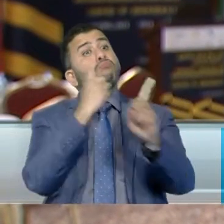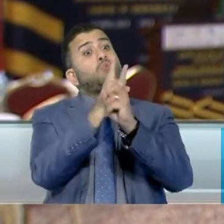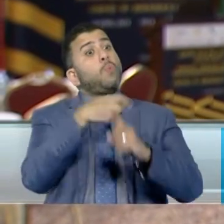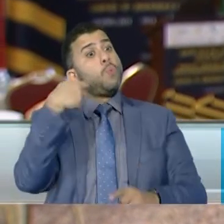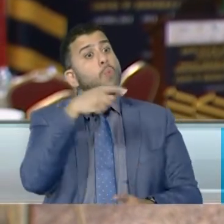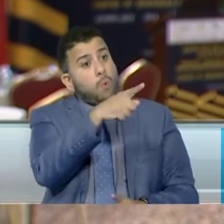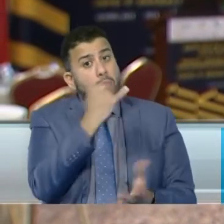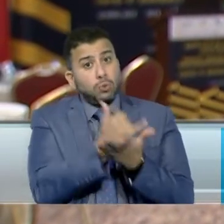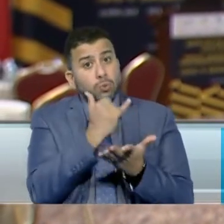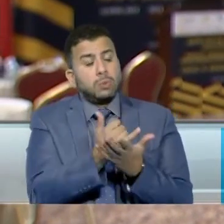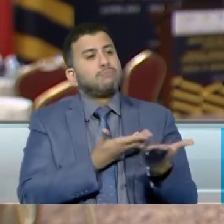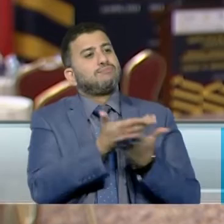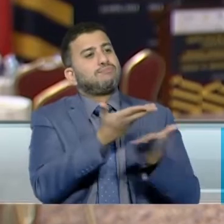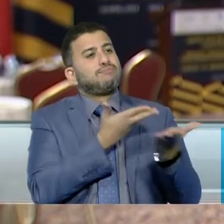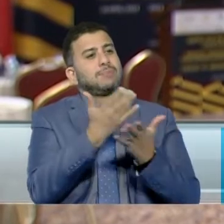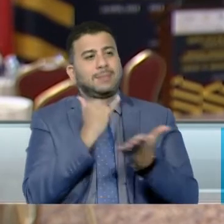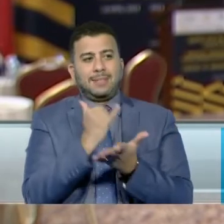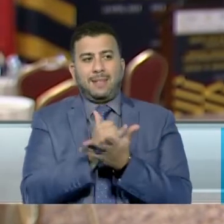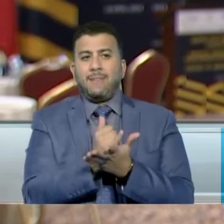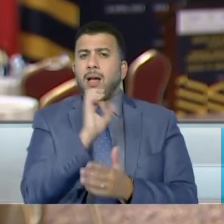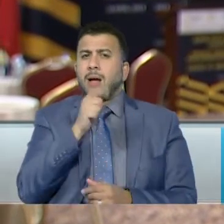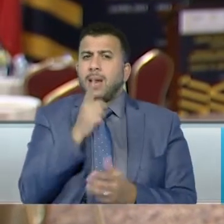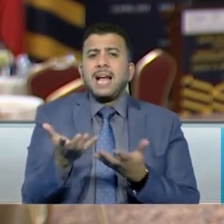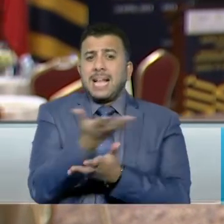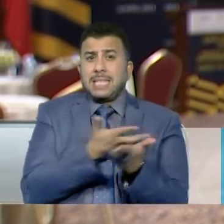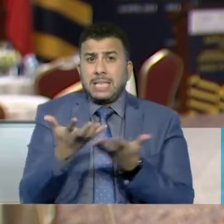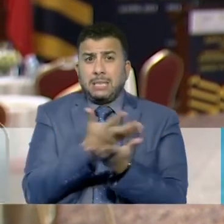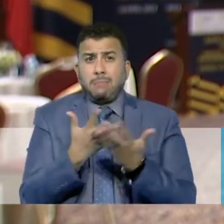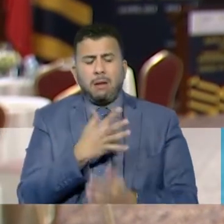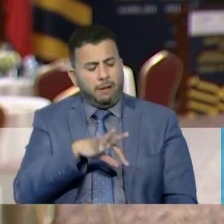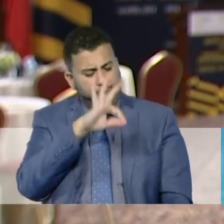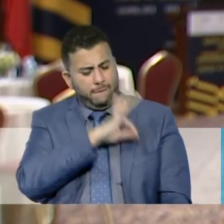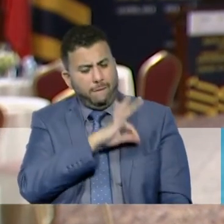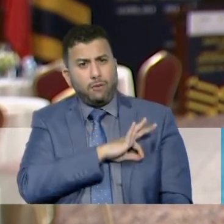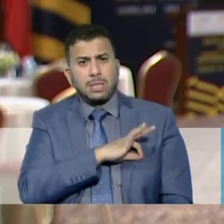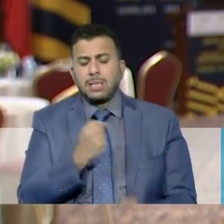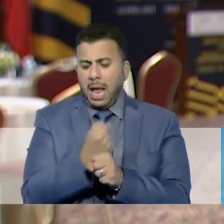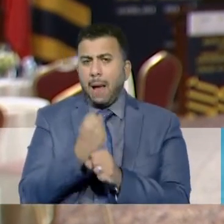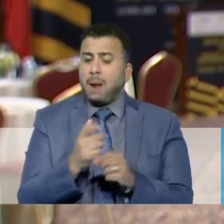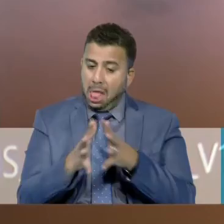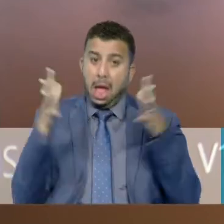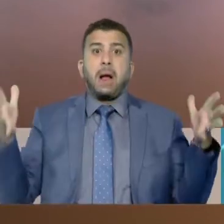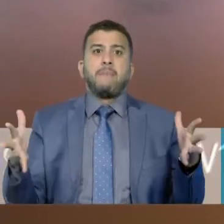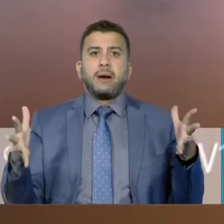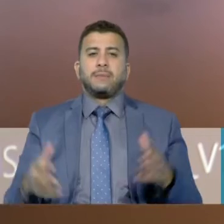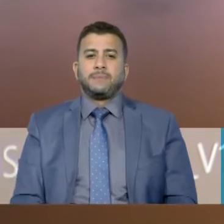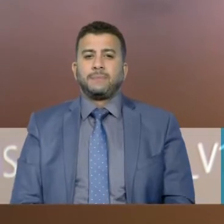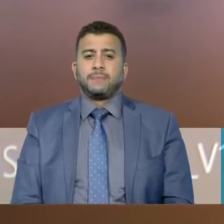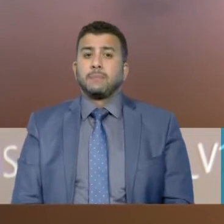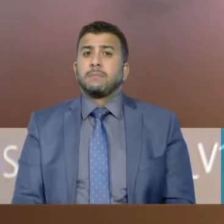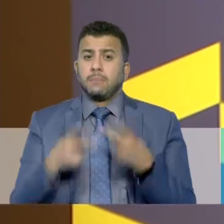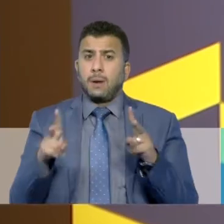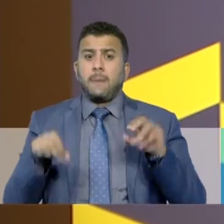بالمعنيين وعقد الصفقات، وبالتالي الاستثمار والحصول على فرص عمل أكبر. هذا